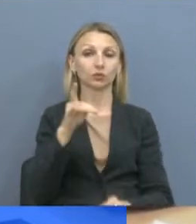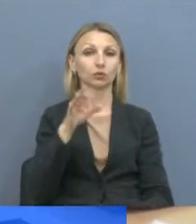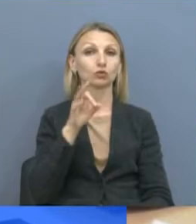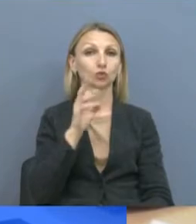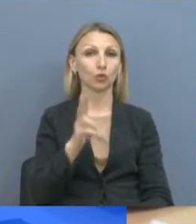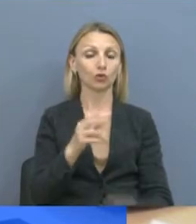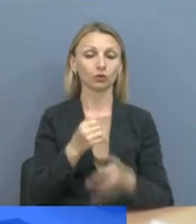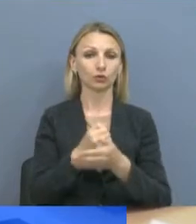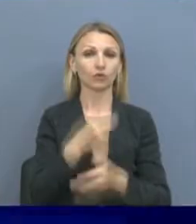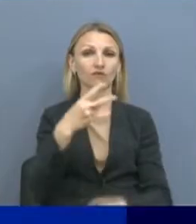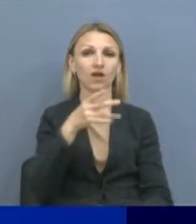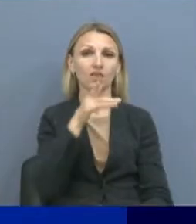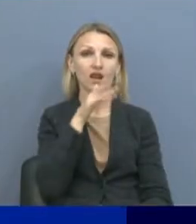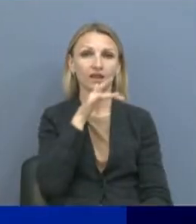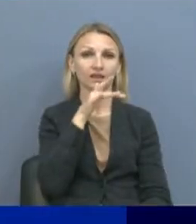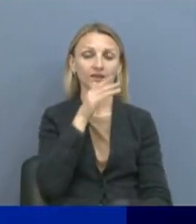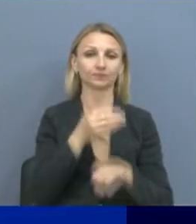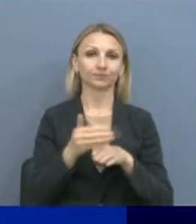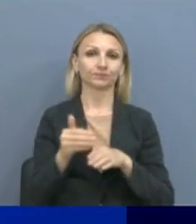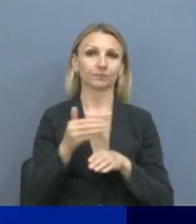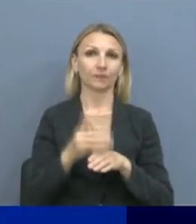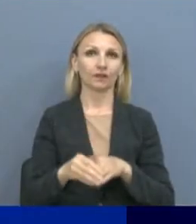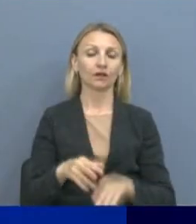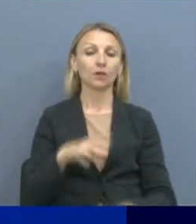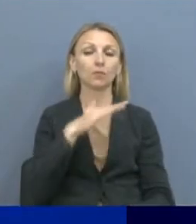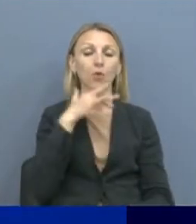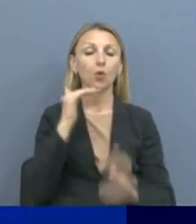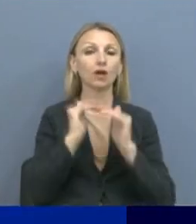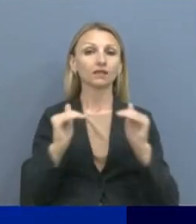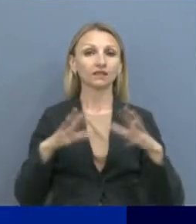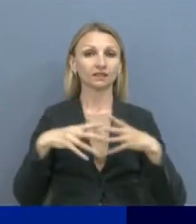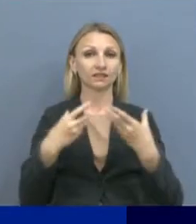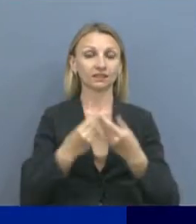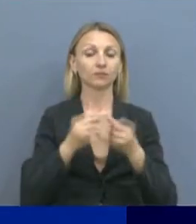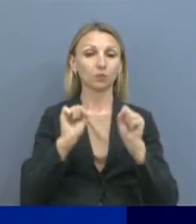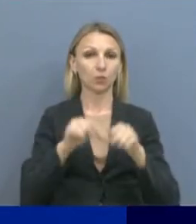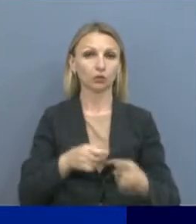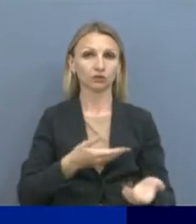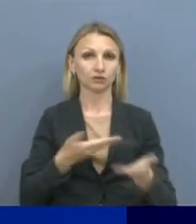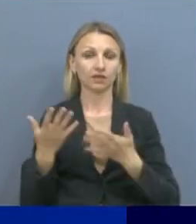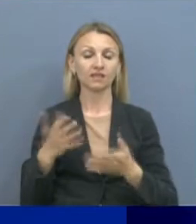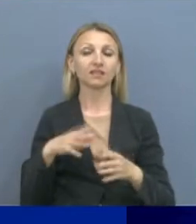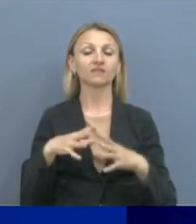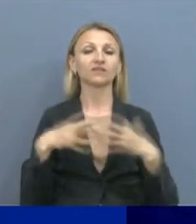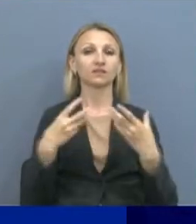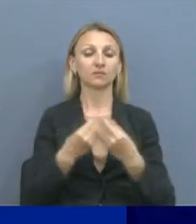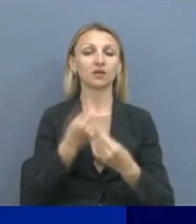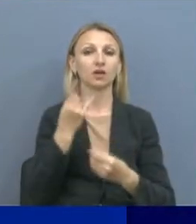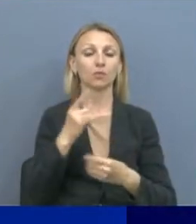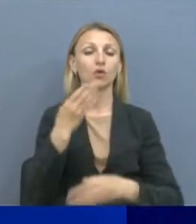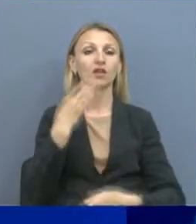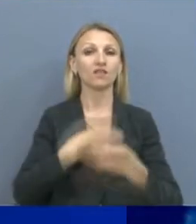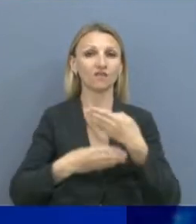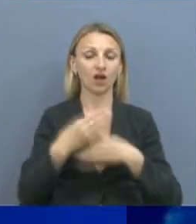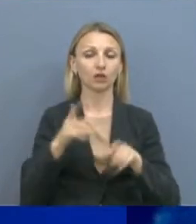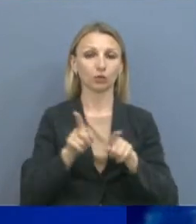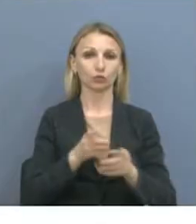до 20 лет. Претендовать могут многодетные и неполные семьи, если в семье ребенок с ограниченными